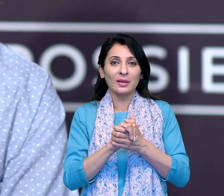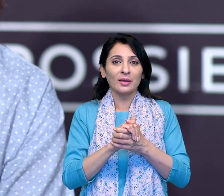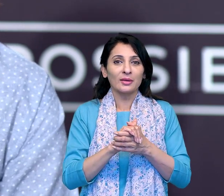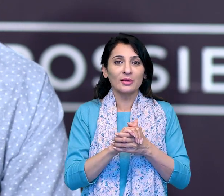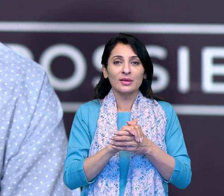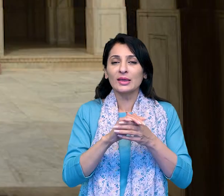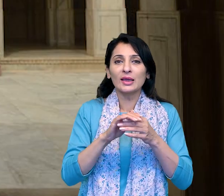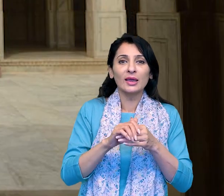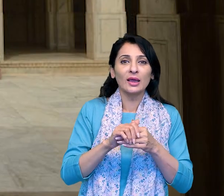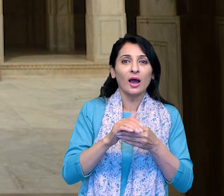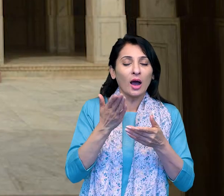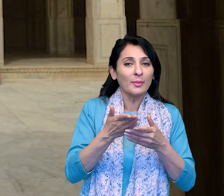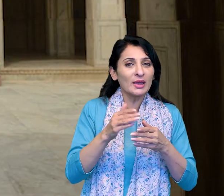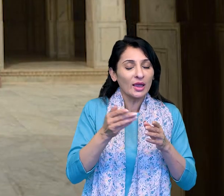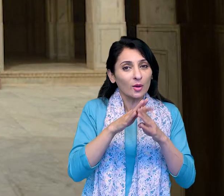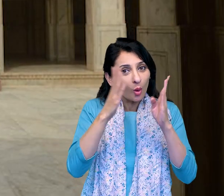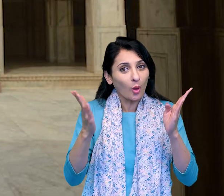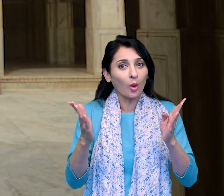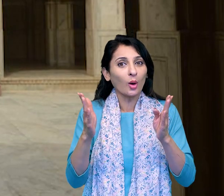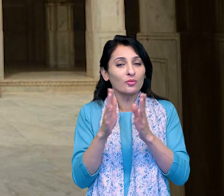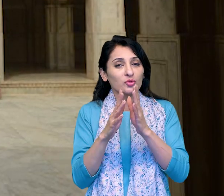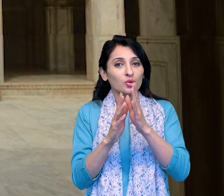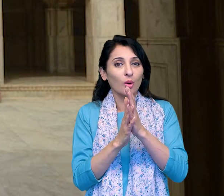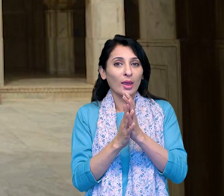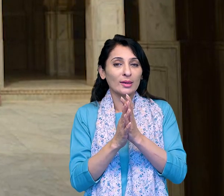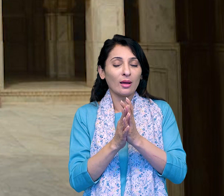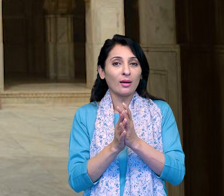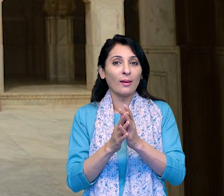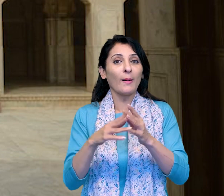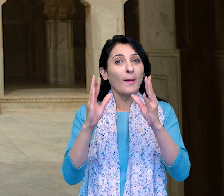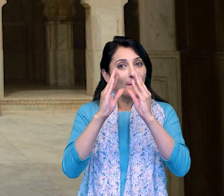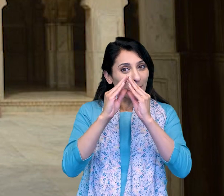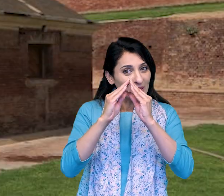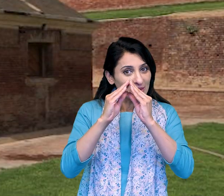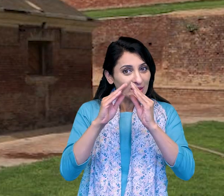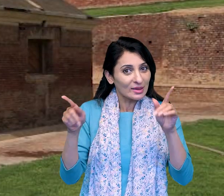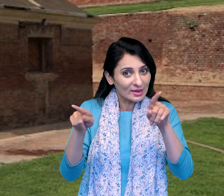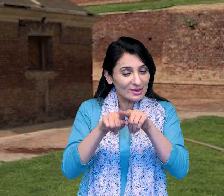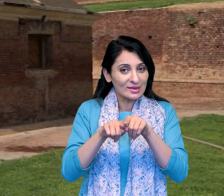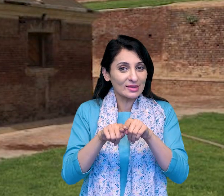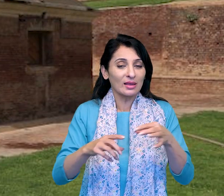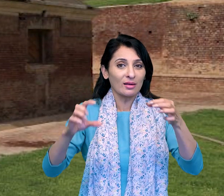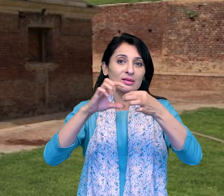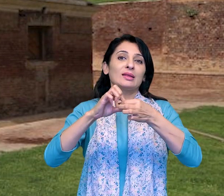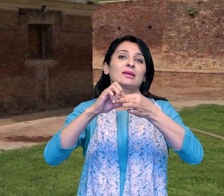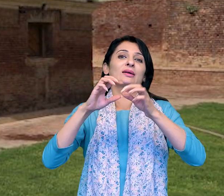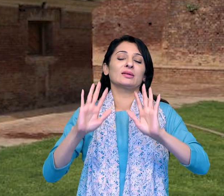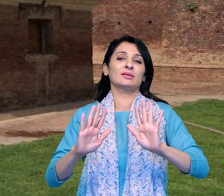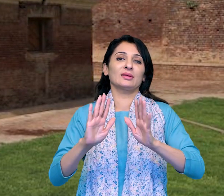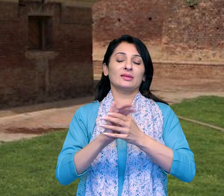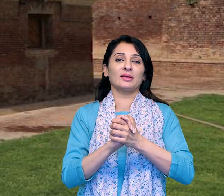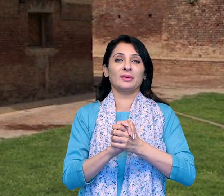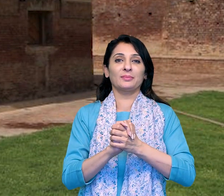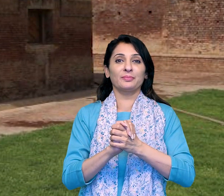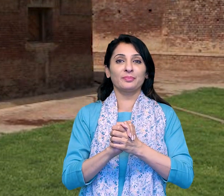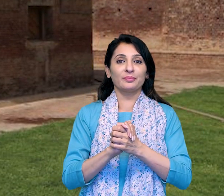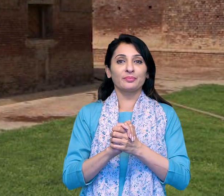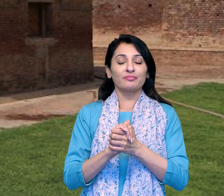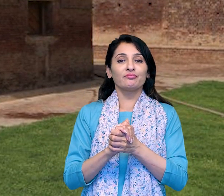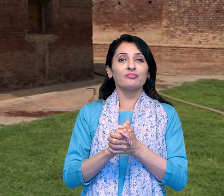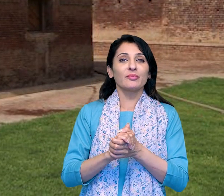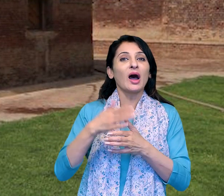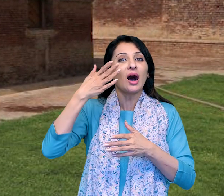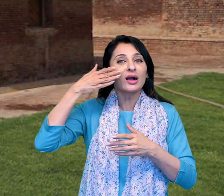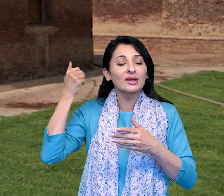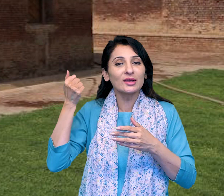नजर आएगा जो लिंक करता है मोती मस्जिद को बारूद खाना से भरूच खाना जो रिसेंटली एक्सप्लोर हुआ ब्रिटिश तौर में